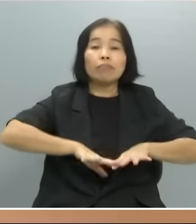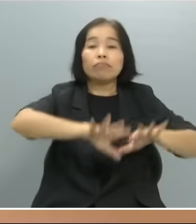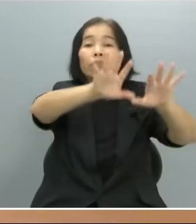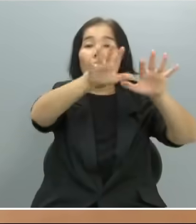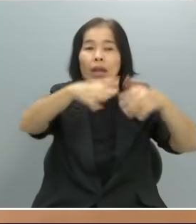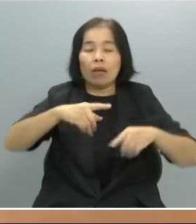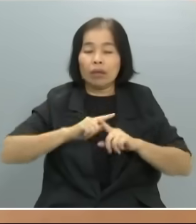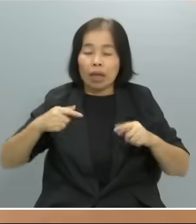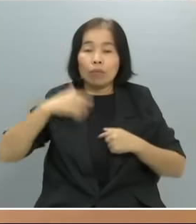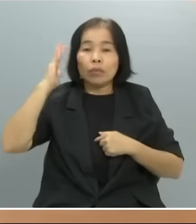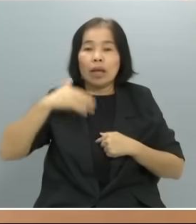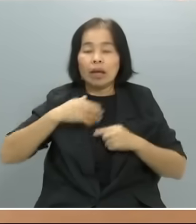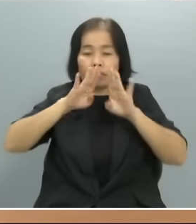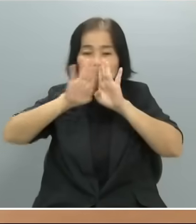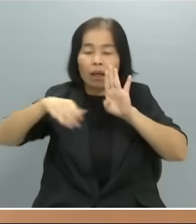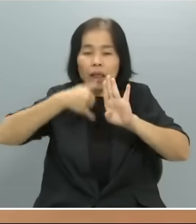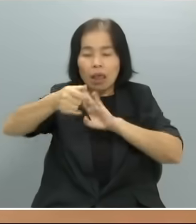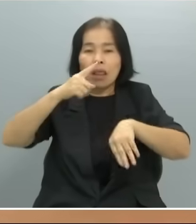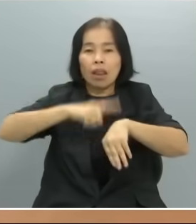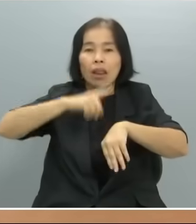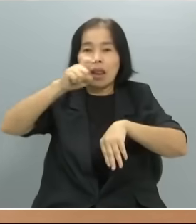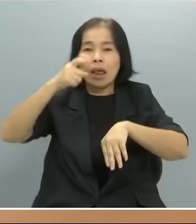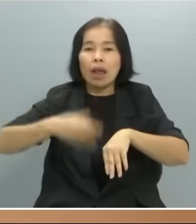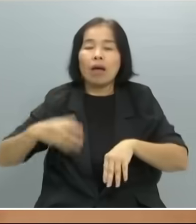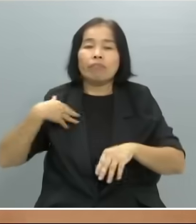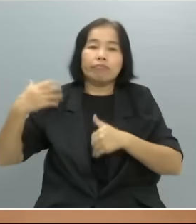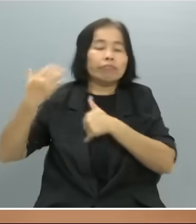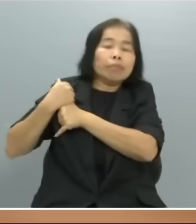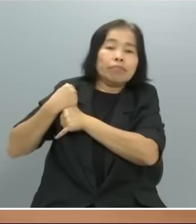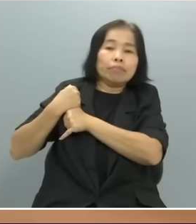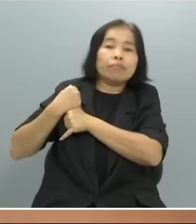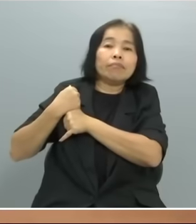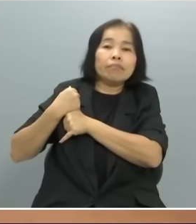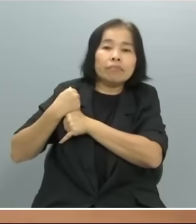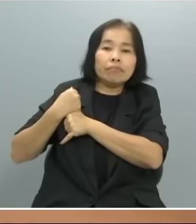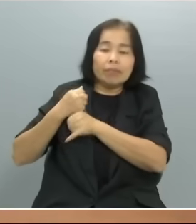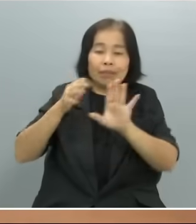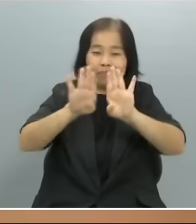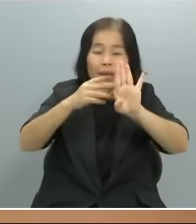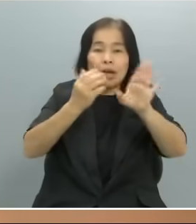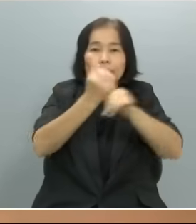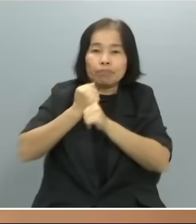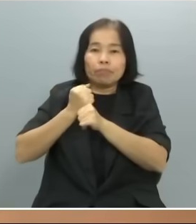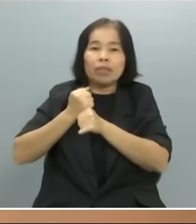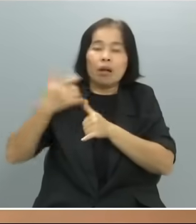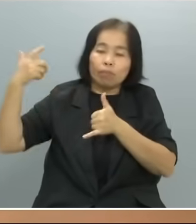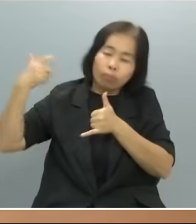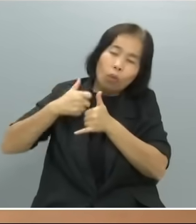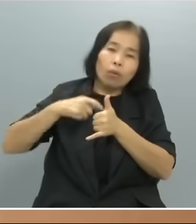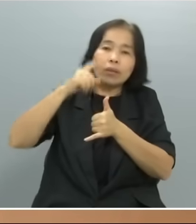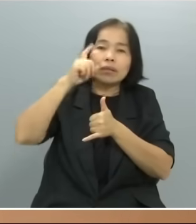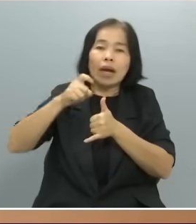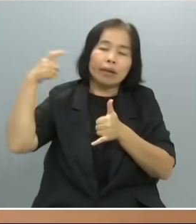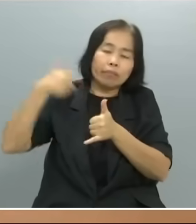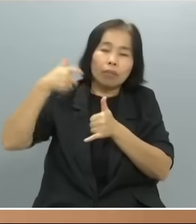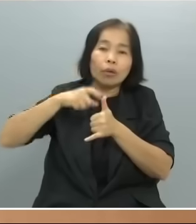แต่สามีตะโดนหน้าต่างหนีไม่ทันจึงถูกกลุ่มติดอาวุธจับตัวไปก่อนจะถูกรวยยิงจนเสียชีวิตช่วง 1700